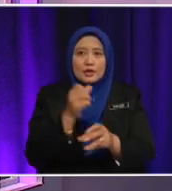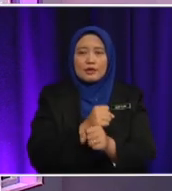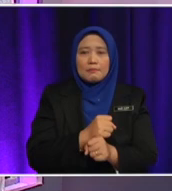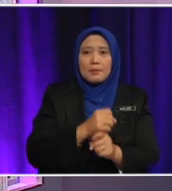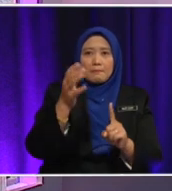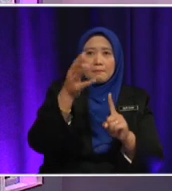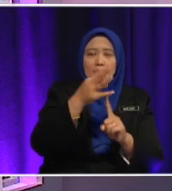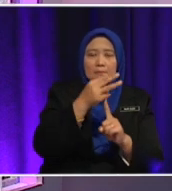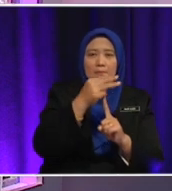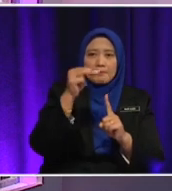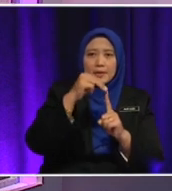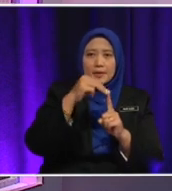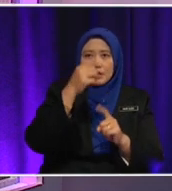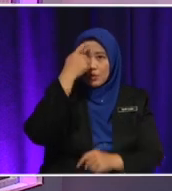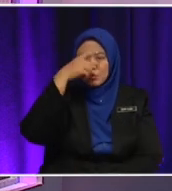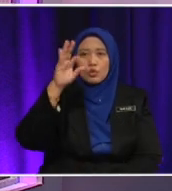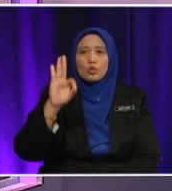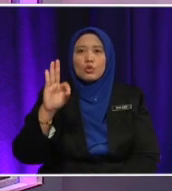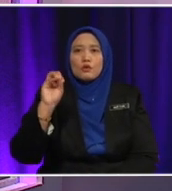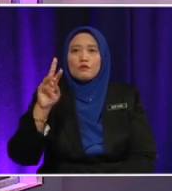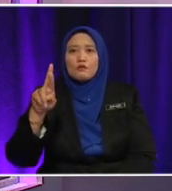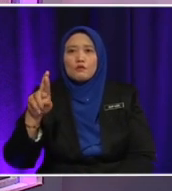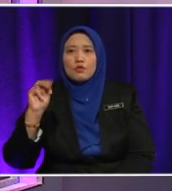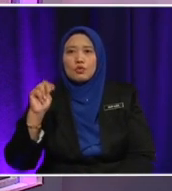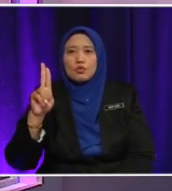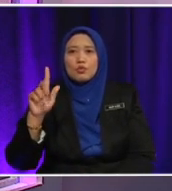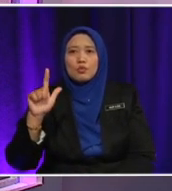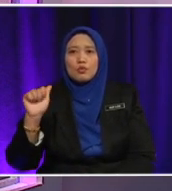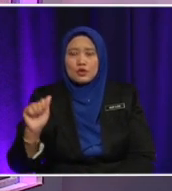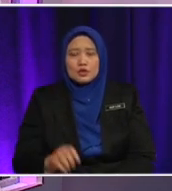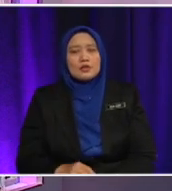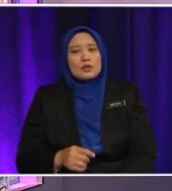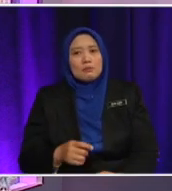salah letak itu maksudnya nanti perkiraan dipakai salah betul